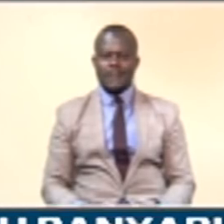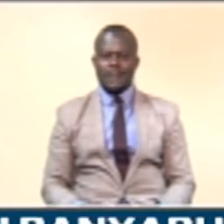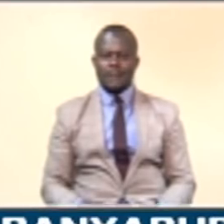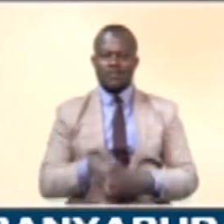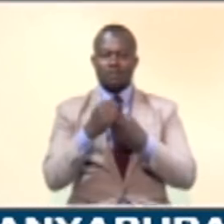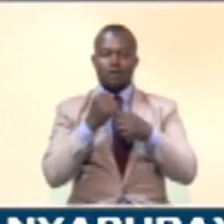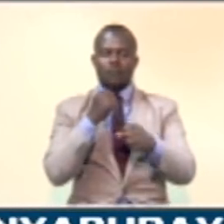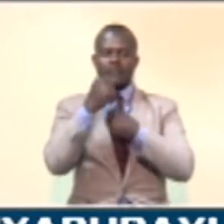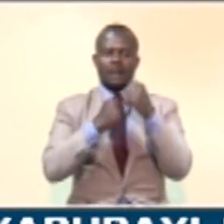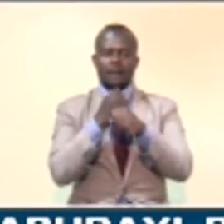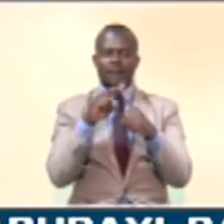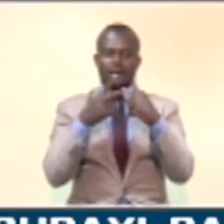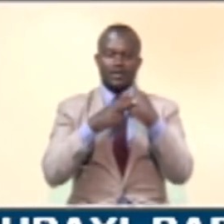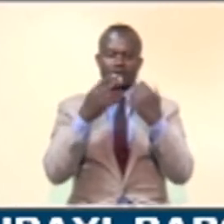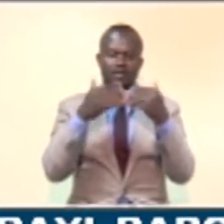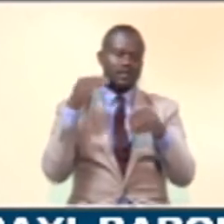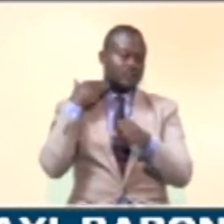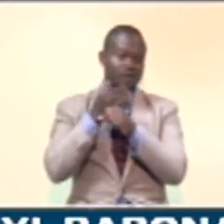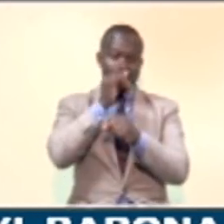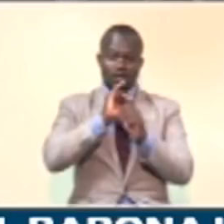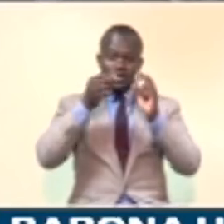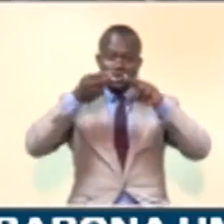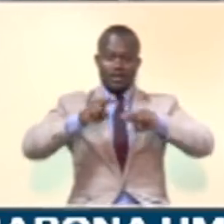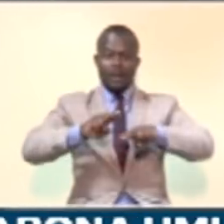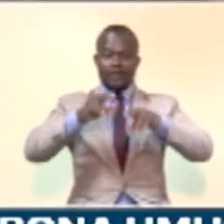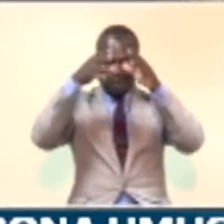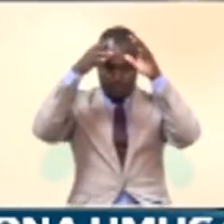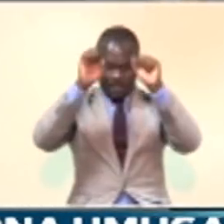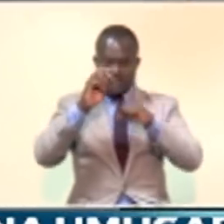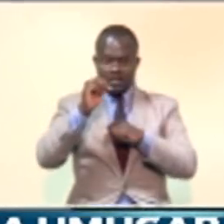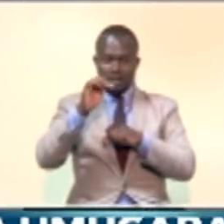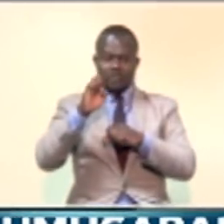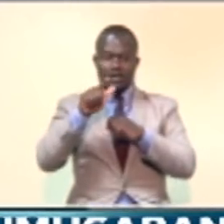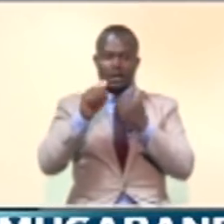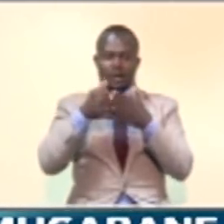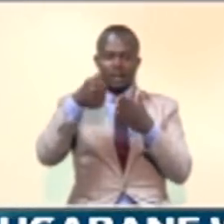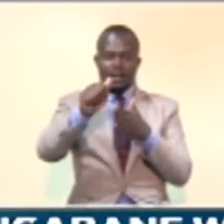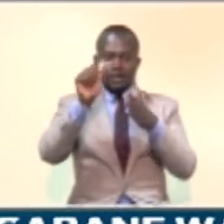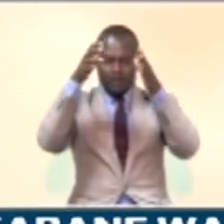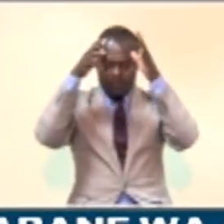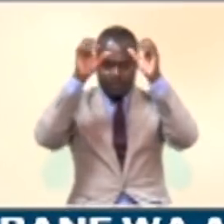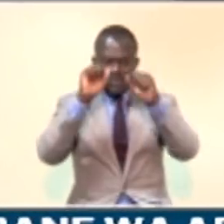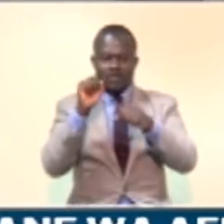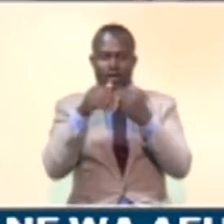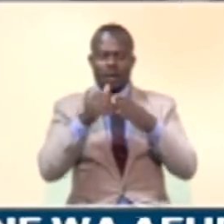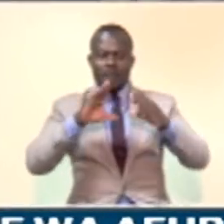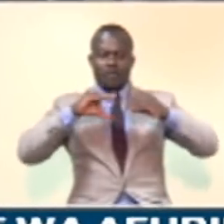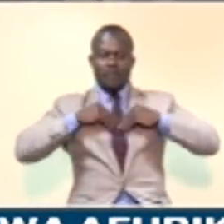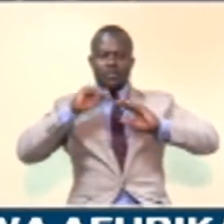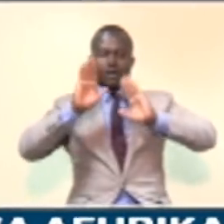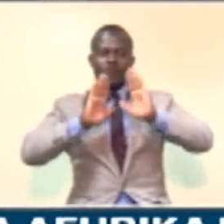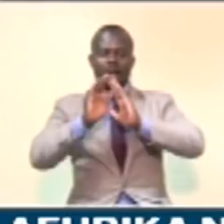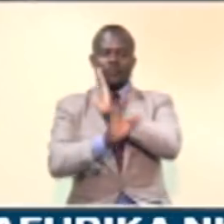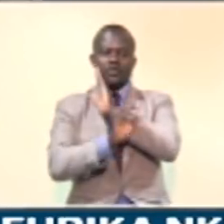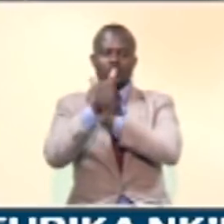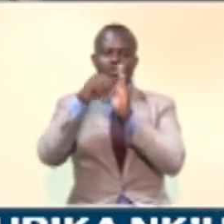Mu myaka 27 ishize Jenoside yakorewe Abatutsi baye Perezida Emmanuel Macron niwe mukuru w'igihugu cy'Ubufaransa wa mbere wemeye uruhare rw'igihugu